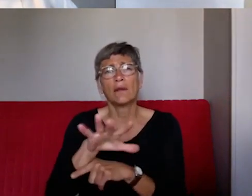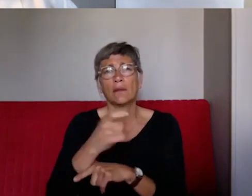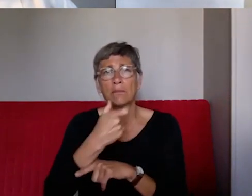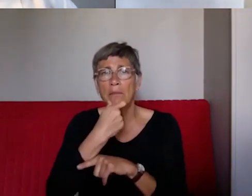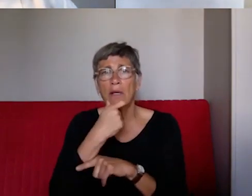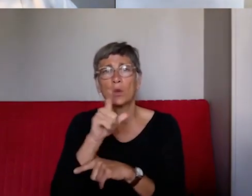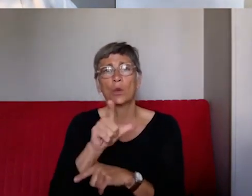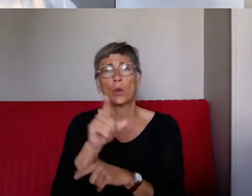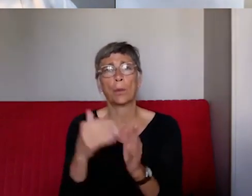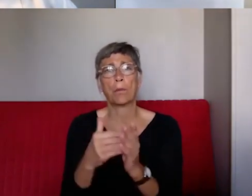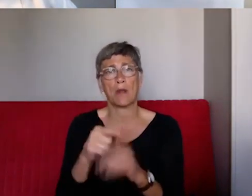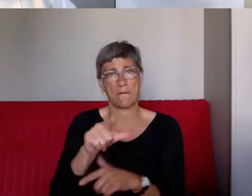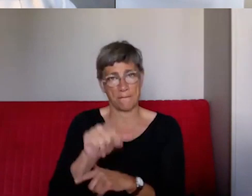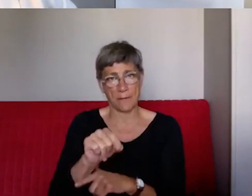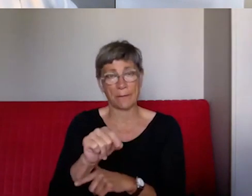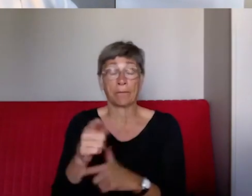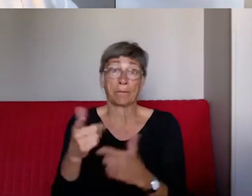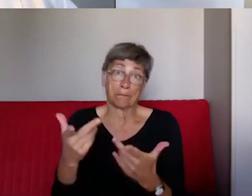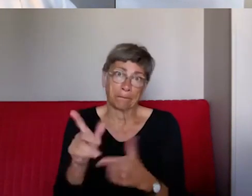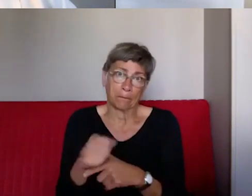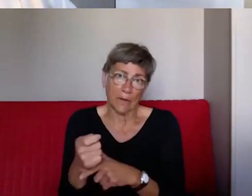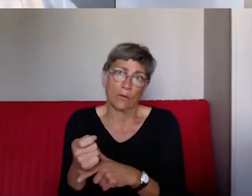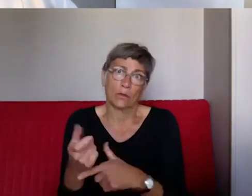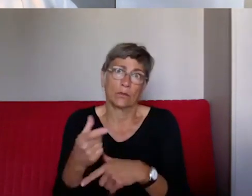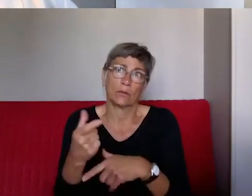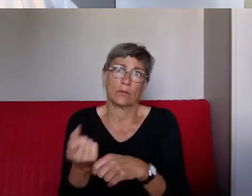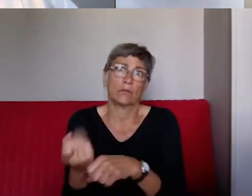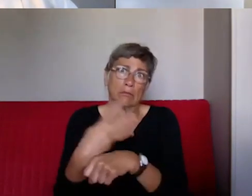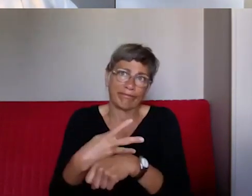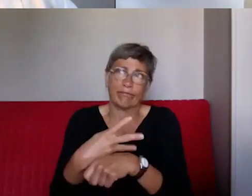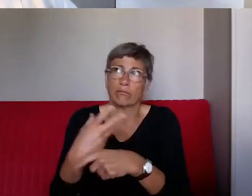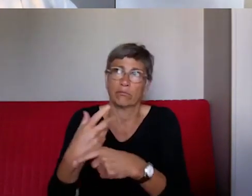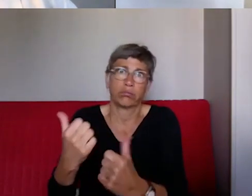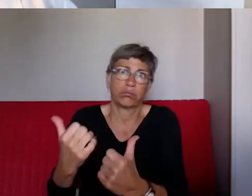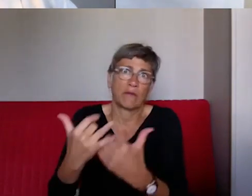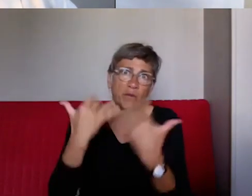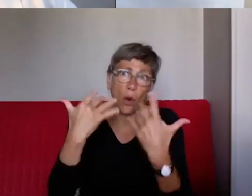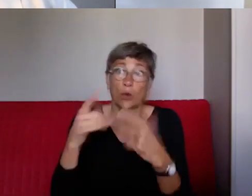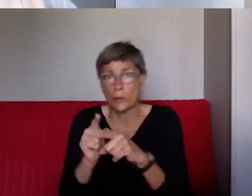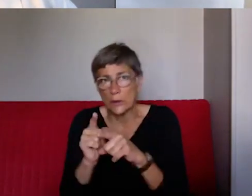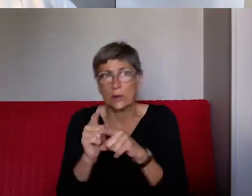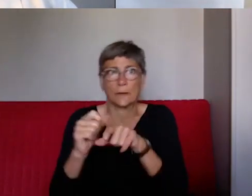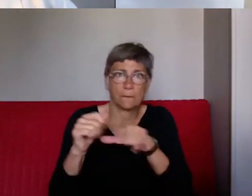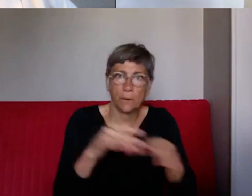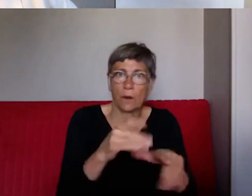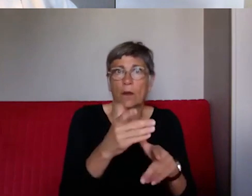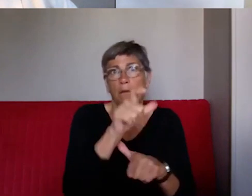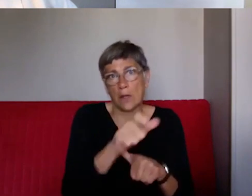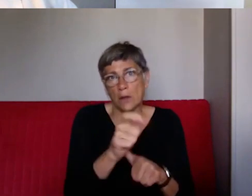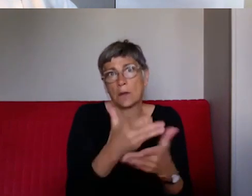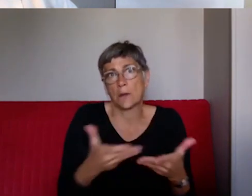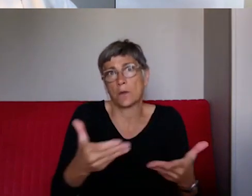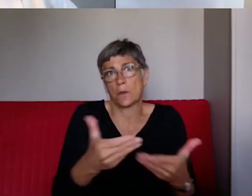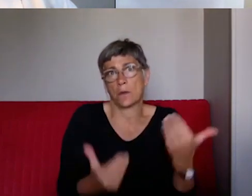C'est vrai que le Covid nous impacte énormément, va impacter aussi beaucoup les personnes en situation de handicap. Ça, on le sait, hein, on en